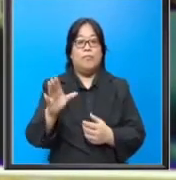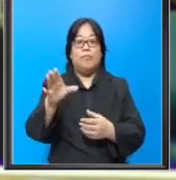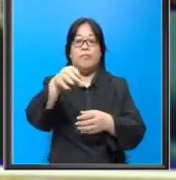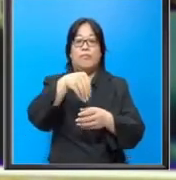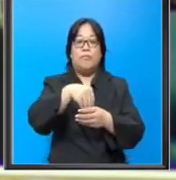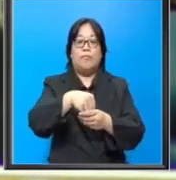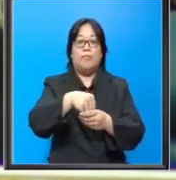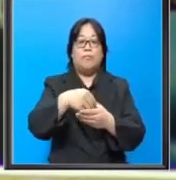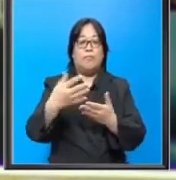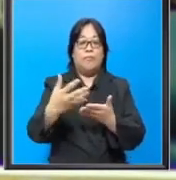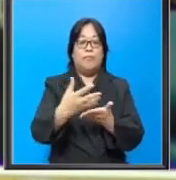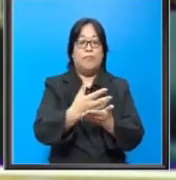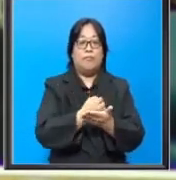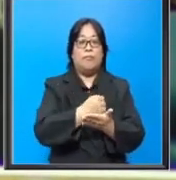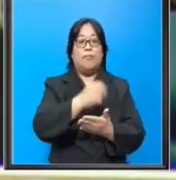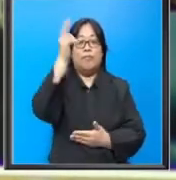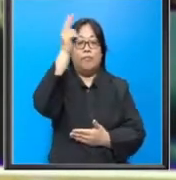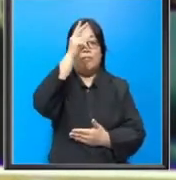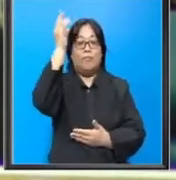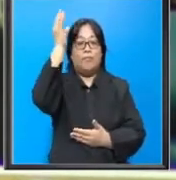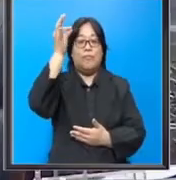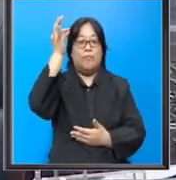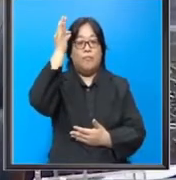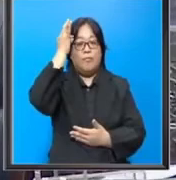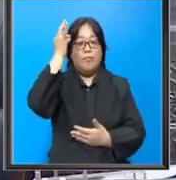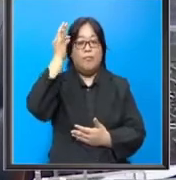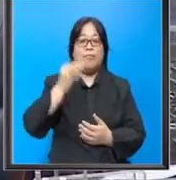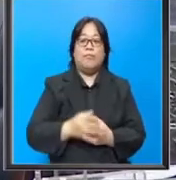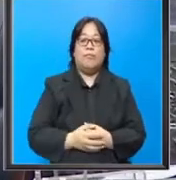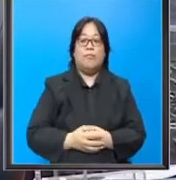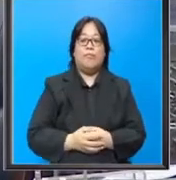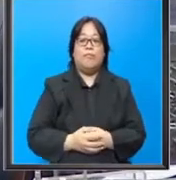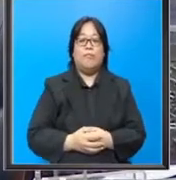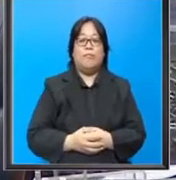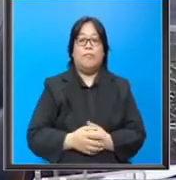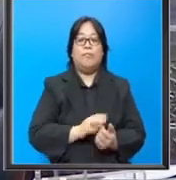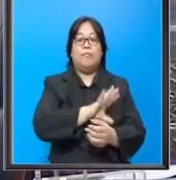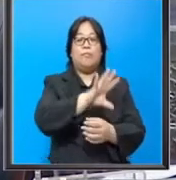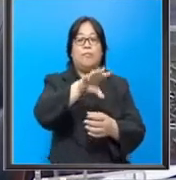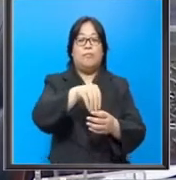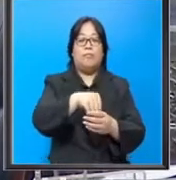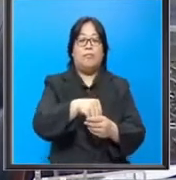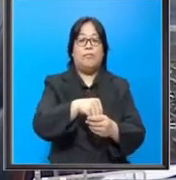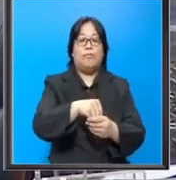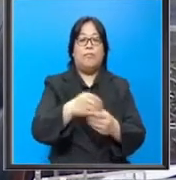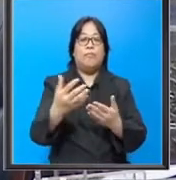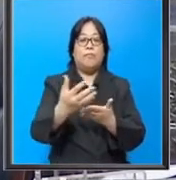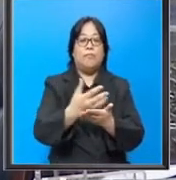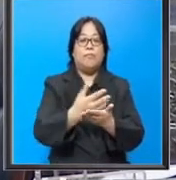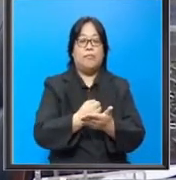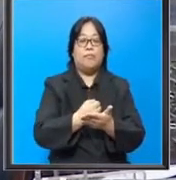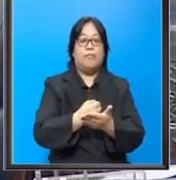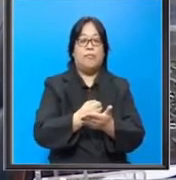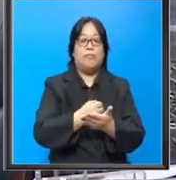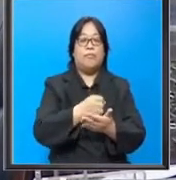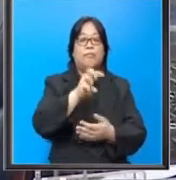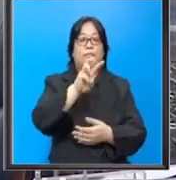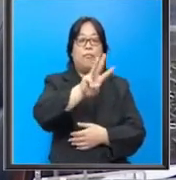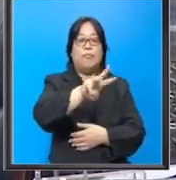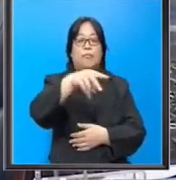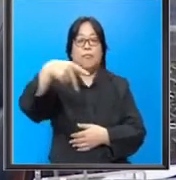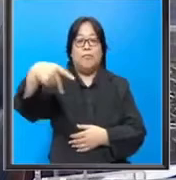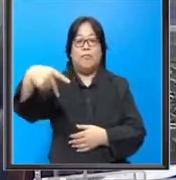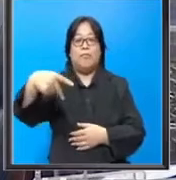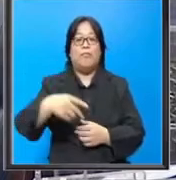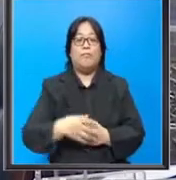melibatkan hasil kerajaan persekutuan Hai cuma sudah hasil wilayah Persekutuan